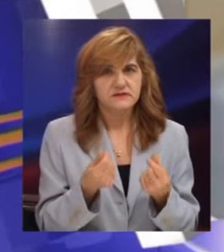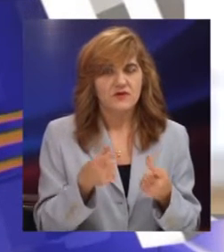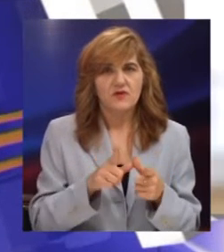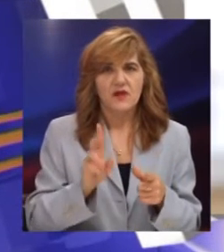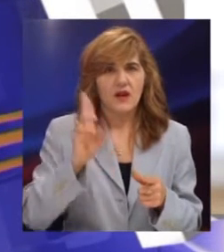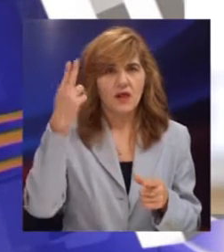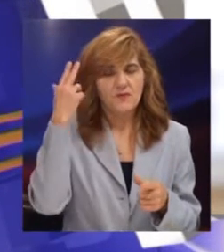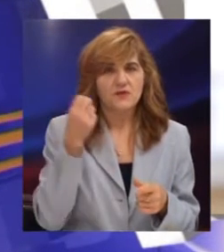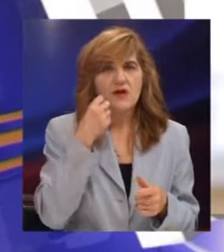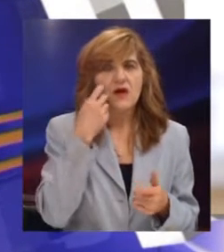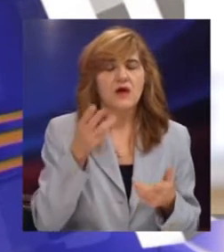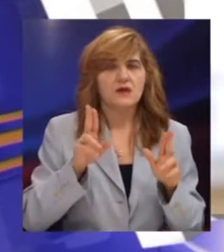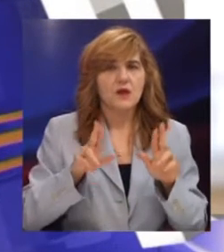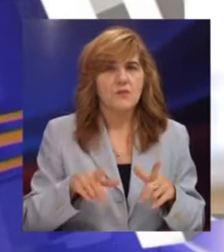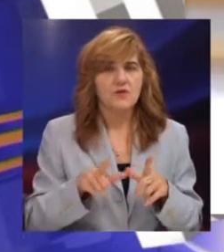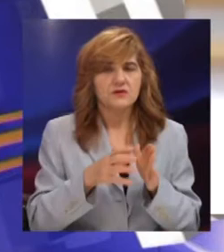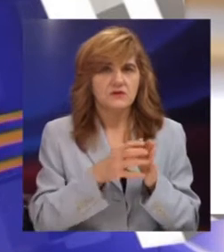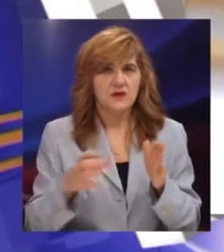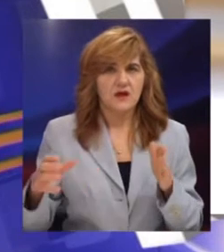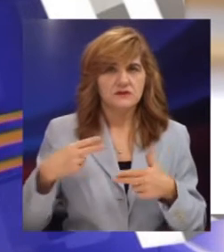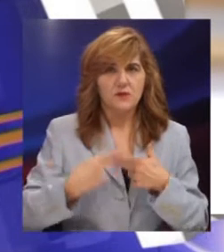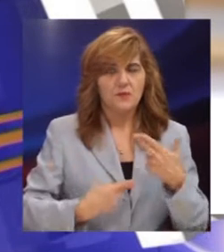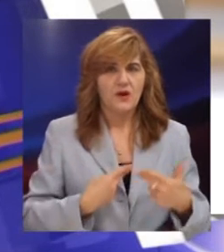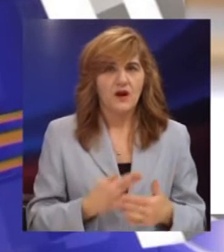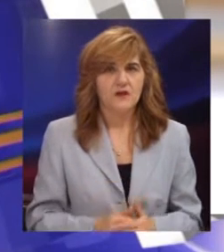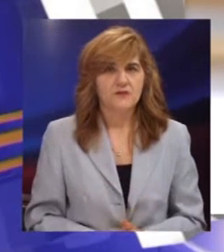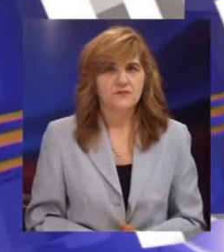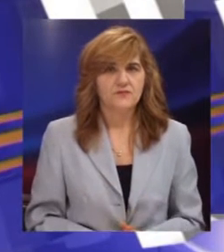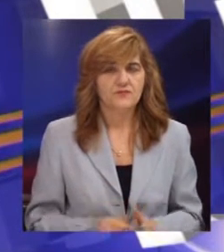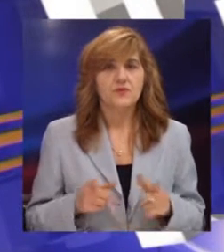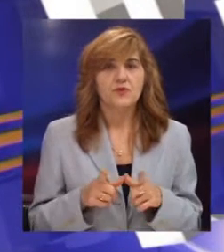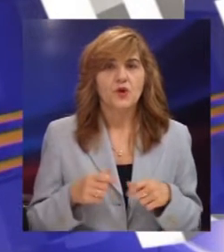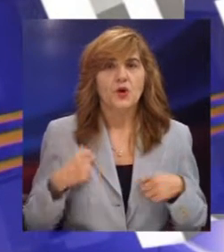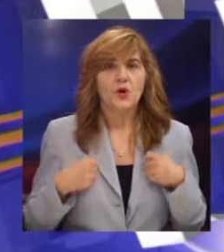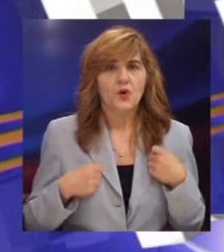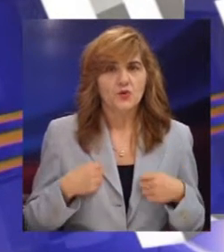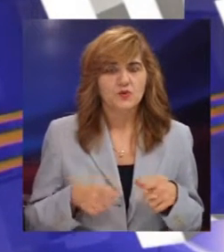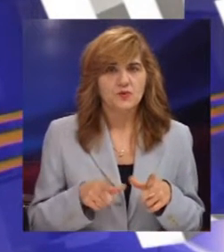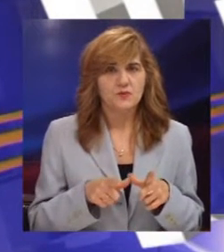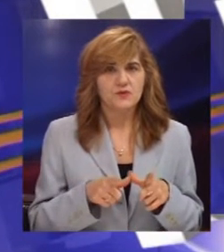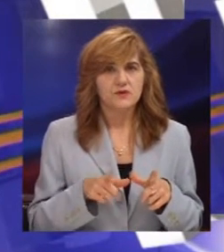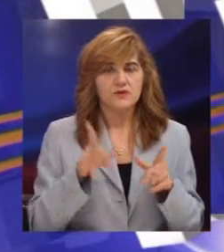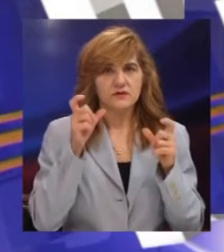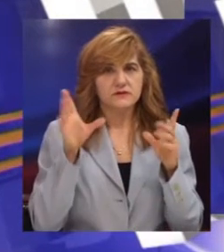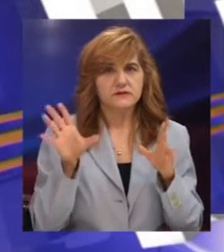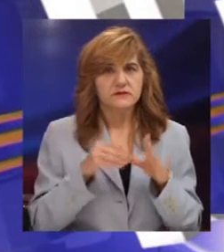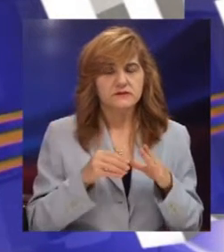značajna sredstva, te nije poznato kada bi mogli da budu nastavljeni pregledi. U Subotičkoj bolnici na odjeljenju